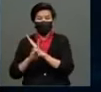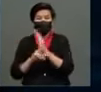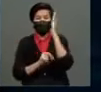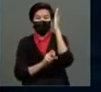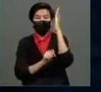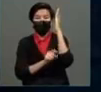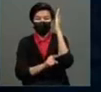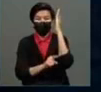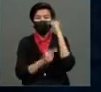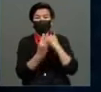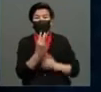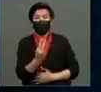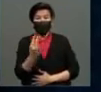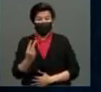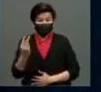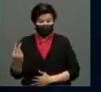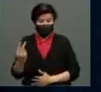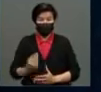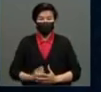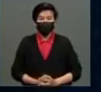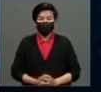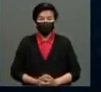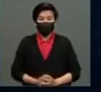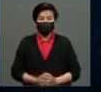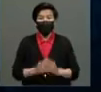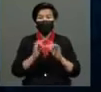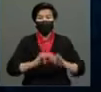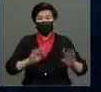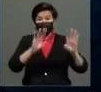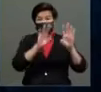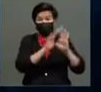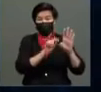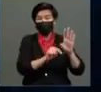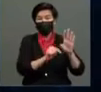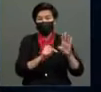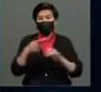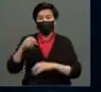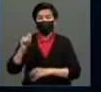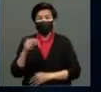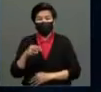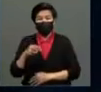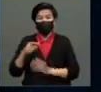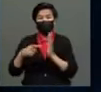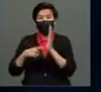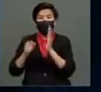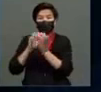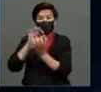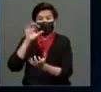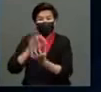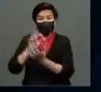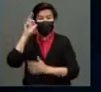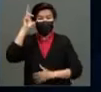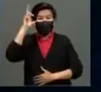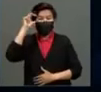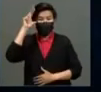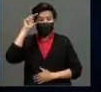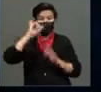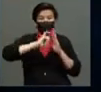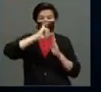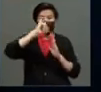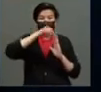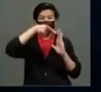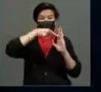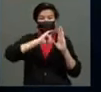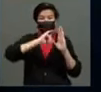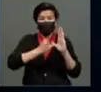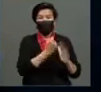ชเนี่ยจังหวัดละ2นครปฐมปทุมธานีสมุทรปราการลำปางเชียงใหม่และพิจิตรจังหวัดละ1